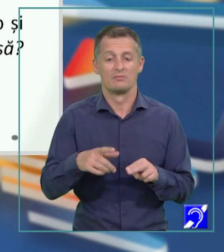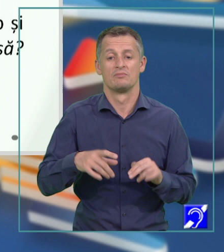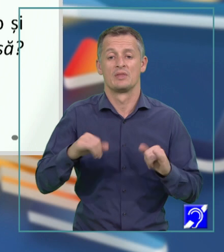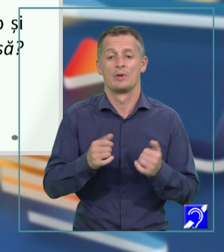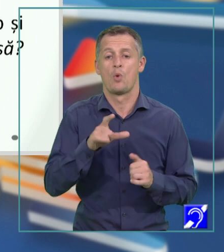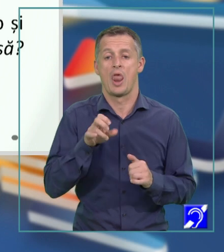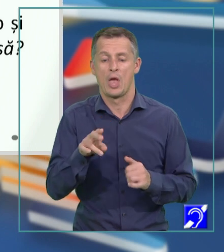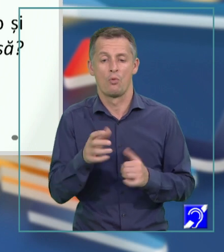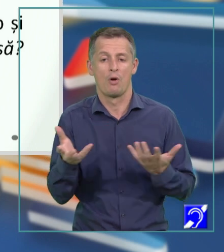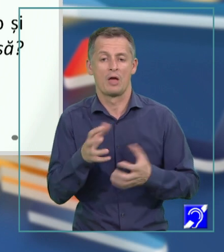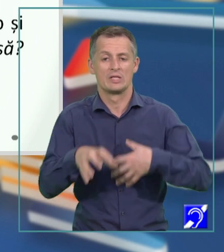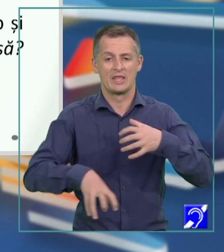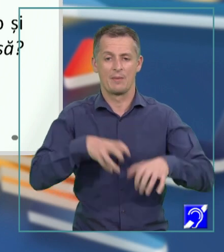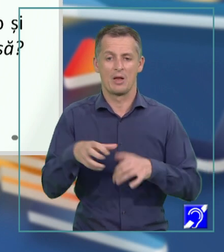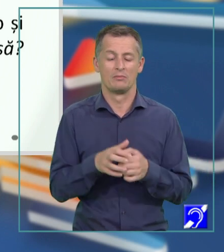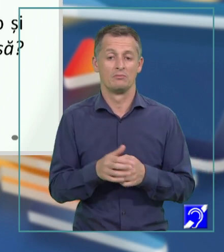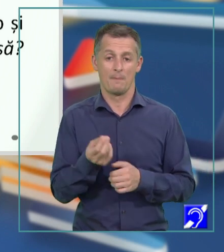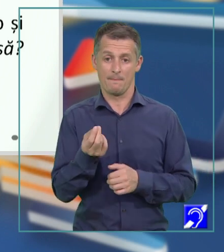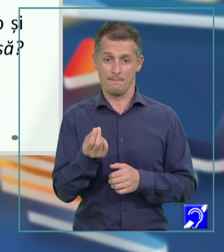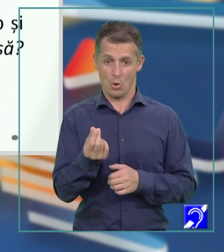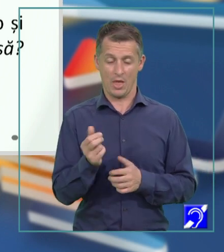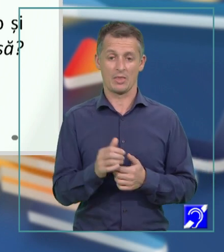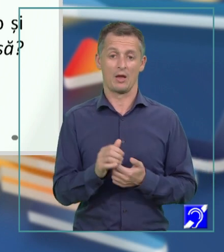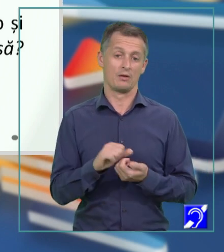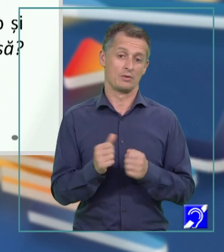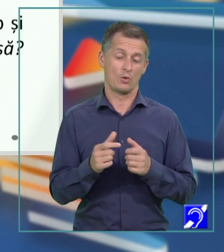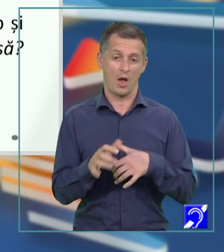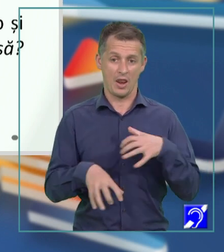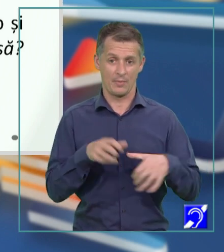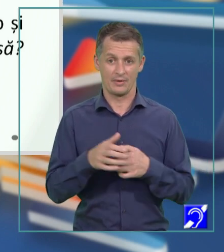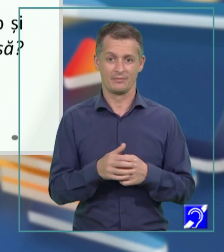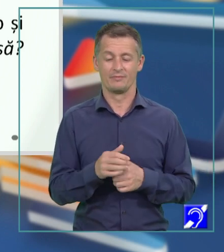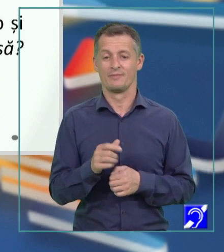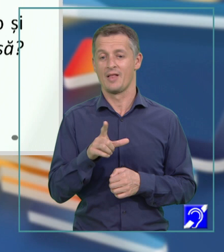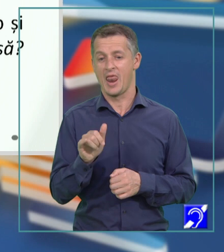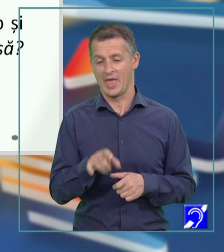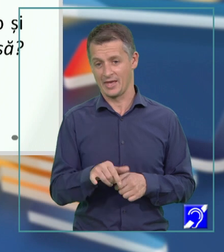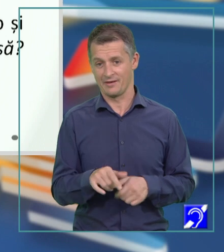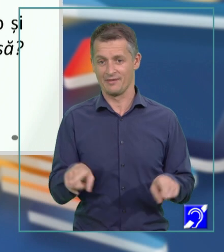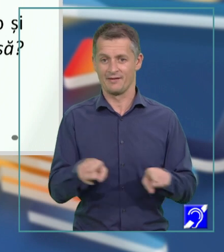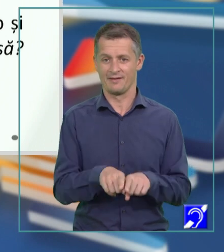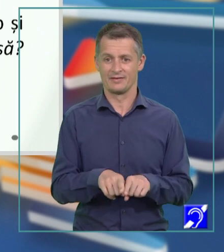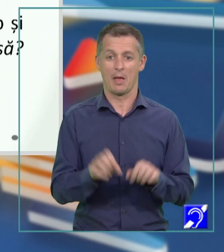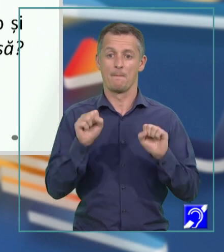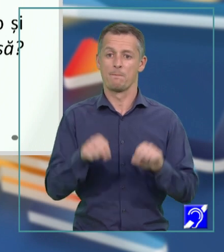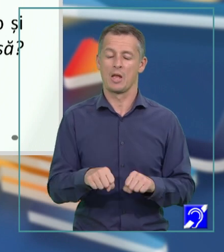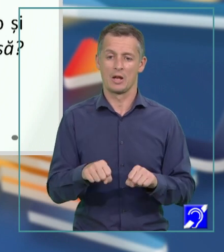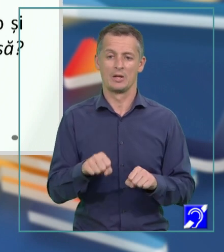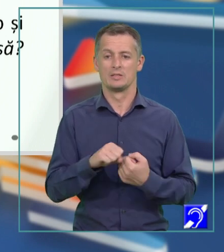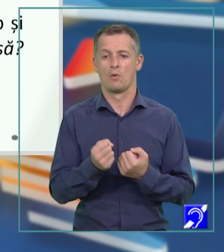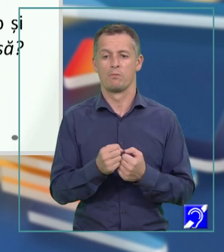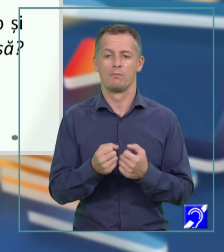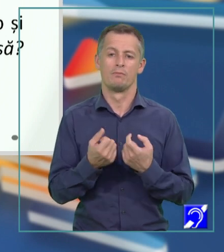leu, animalul, leu, moneda, pluralul este de fiecare dată lei, la fel se întâmplă și la bancă, bănci,